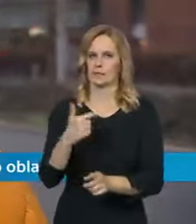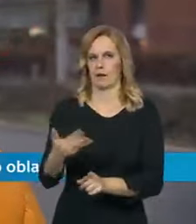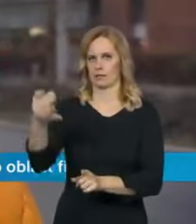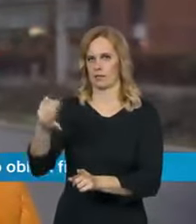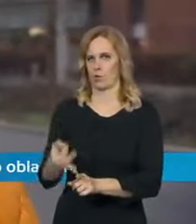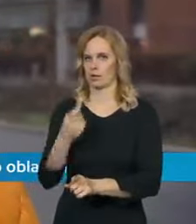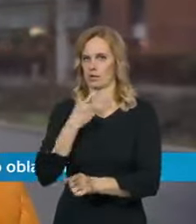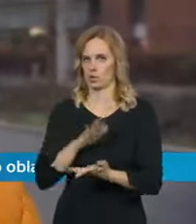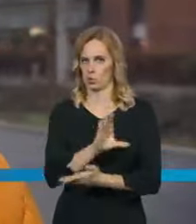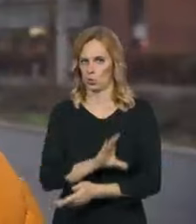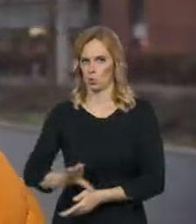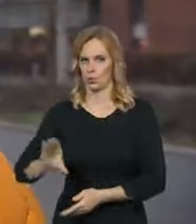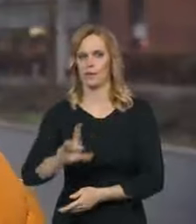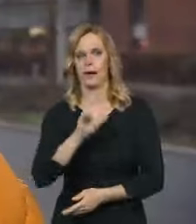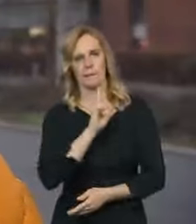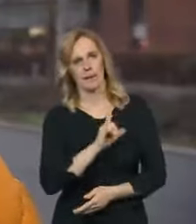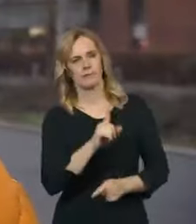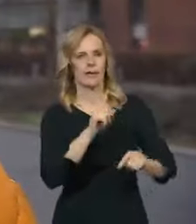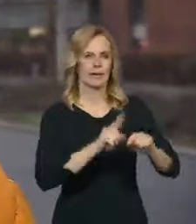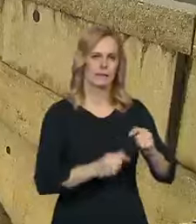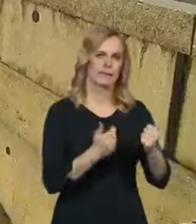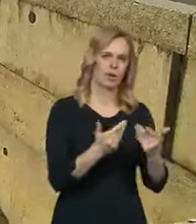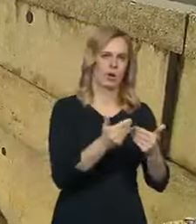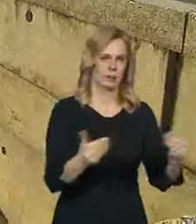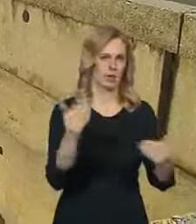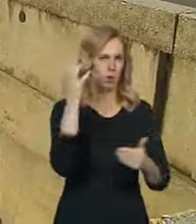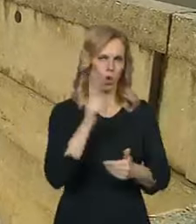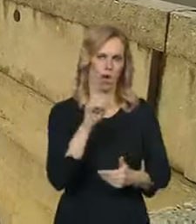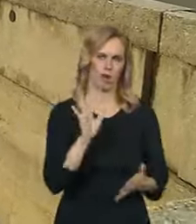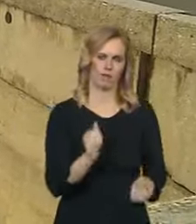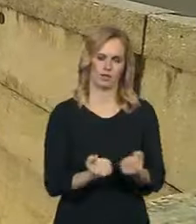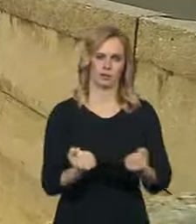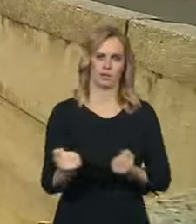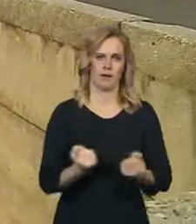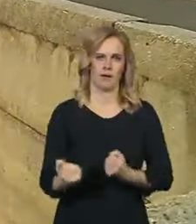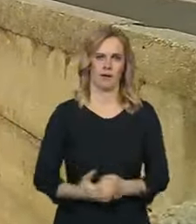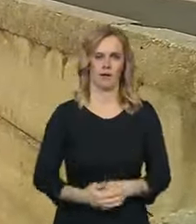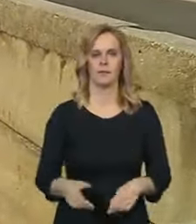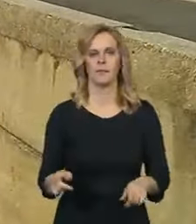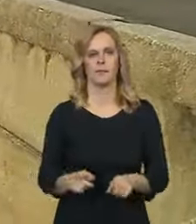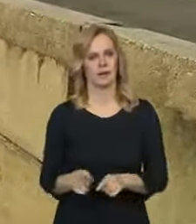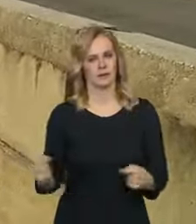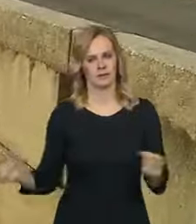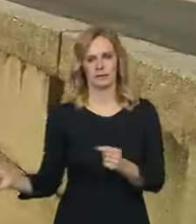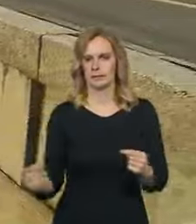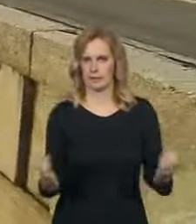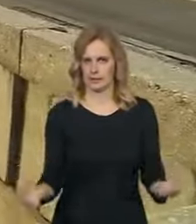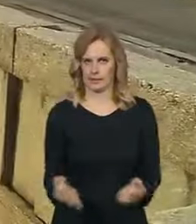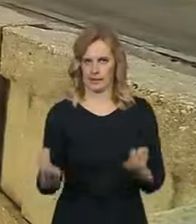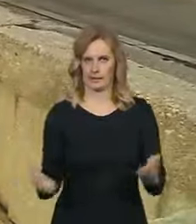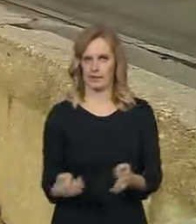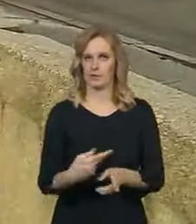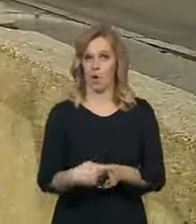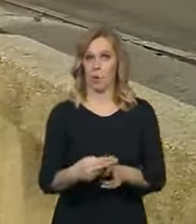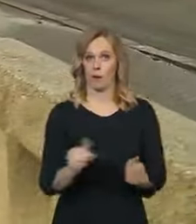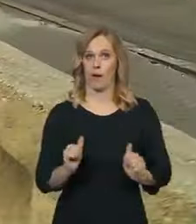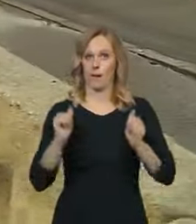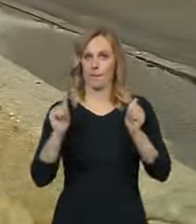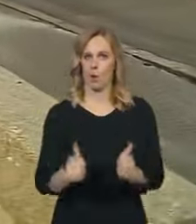pár desítek milionů do té 1/5, což není tak strašné. A další velká a dlouho plánovaná rekonstrukce Libeňského